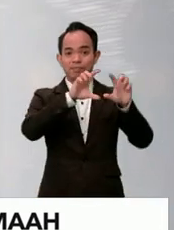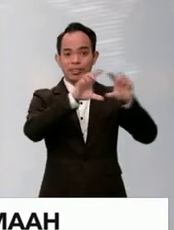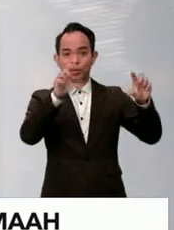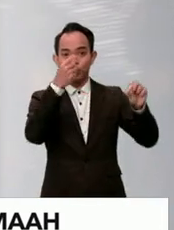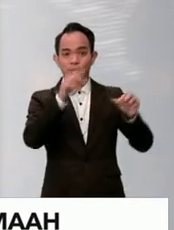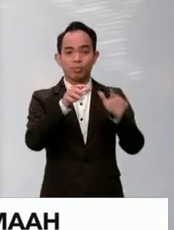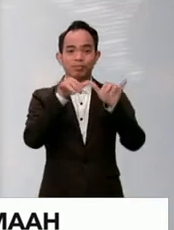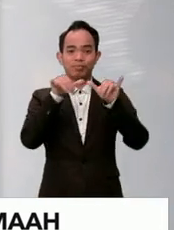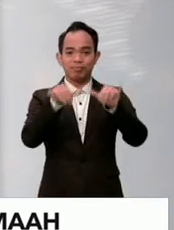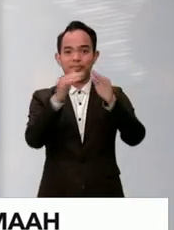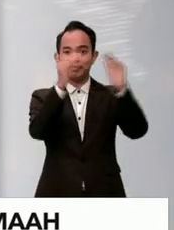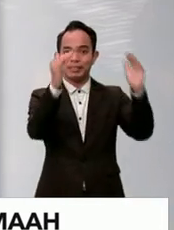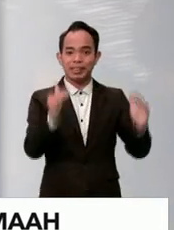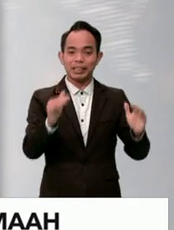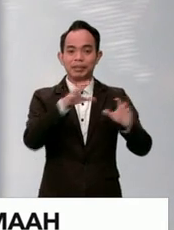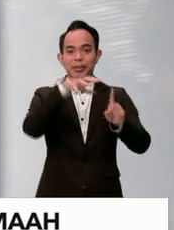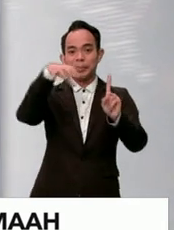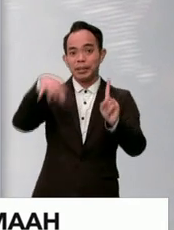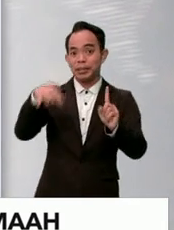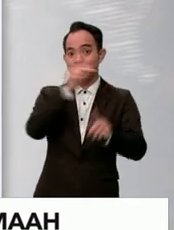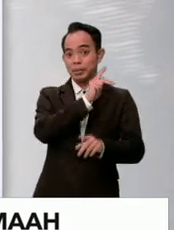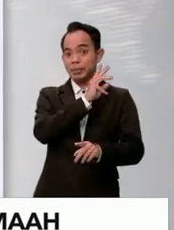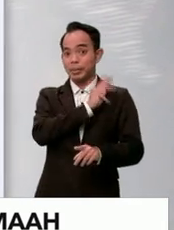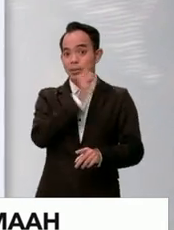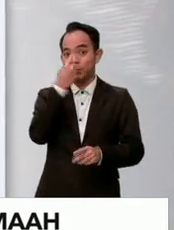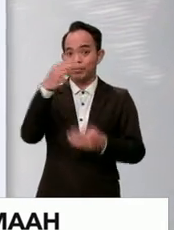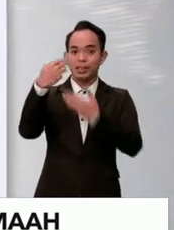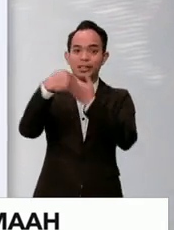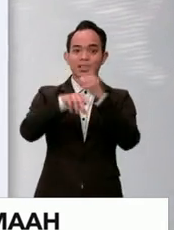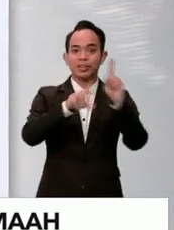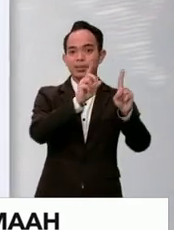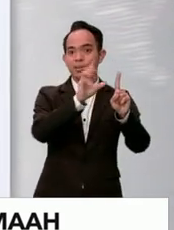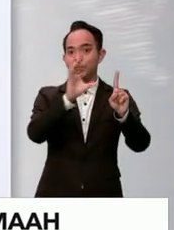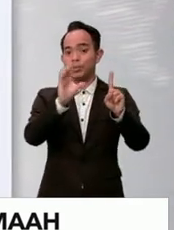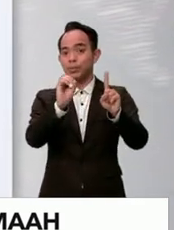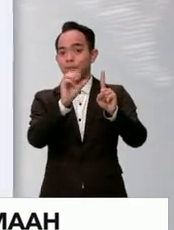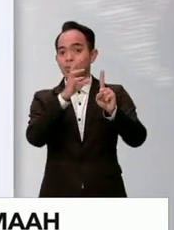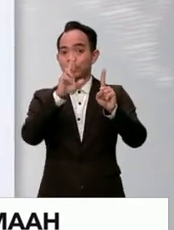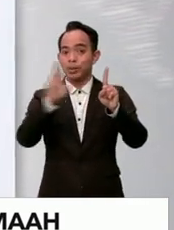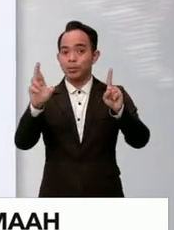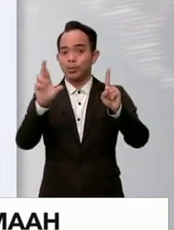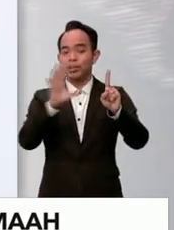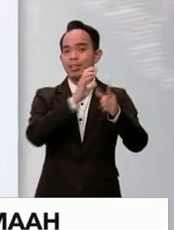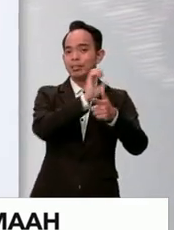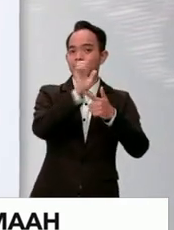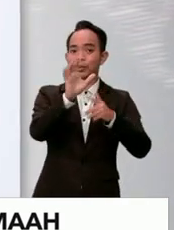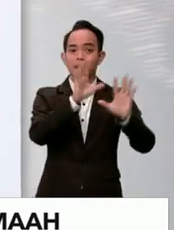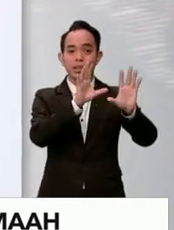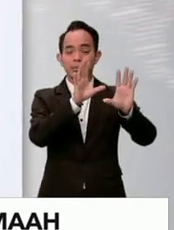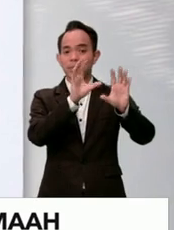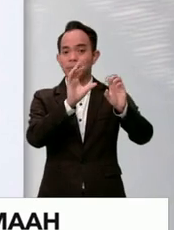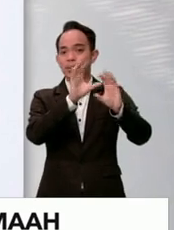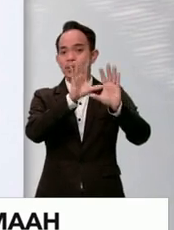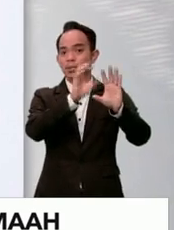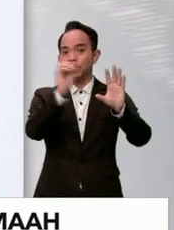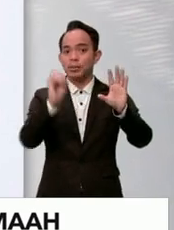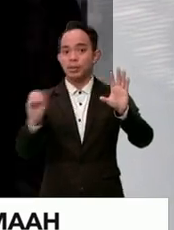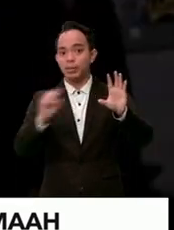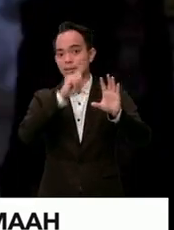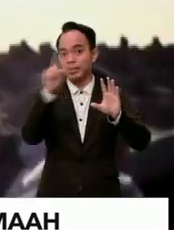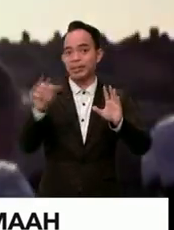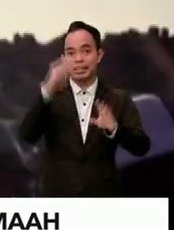penginapan di Mekah dan Madinah Kementerian menyasar kaditu menghantar 110592 atau Imo peratus daripada kuota haji